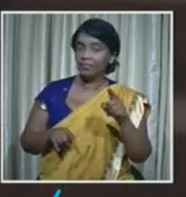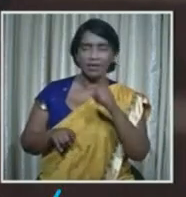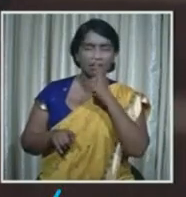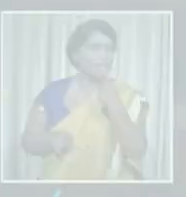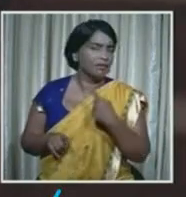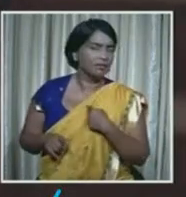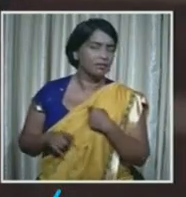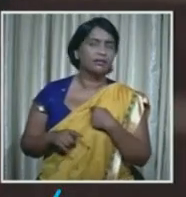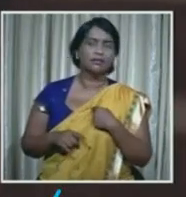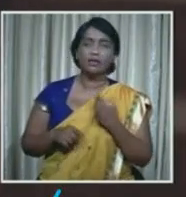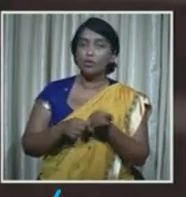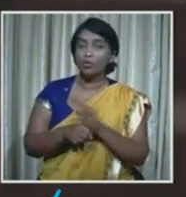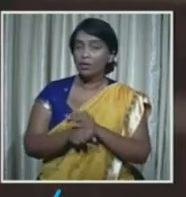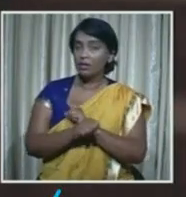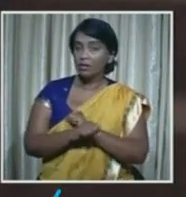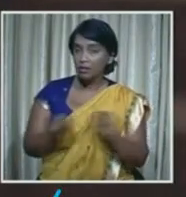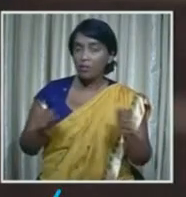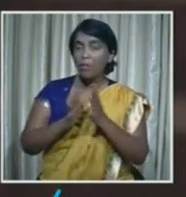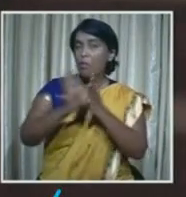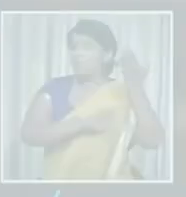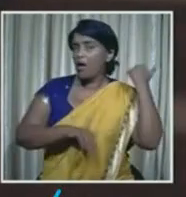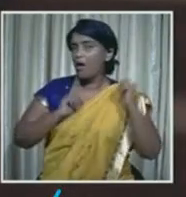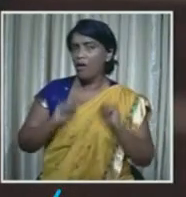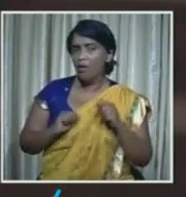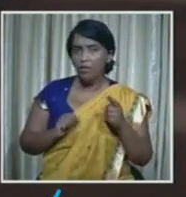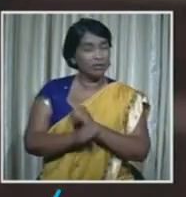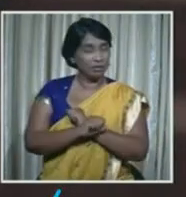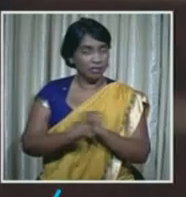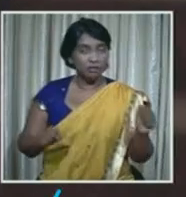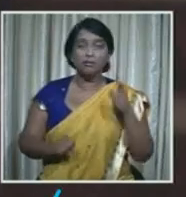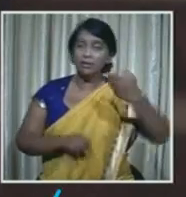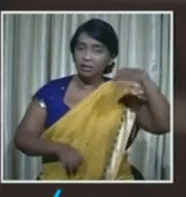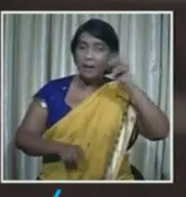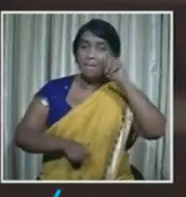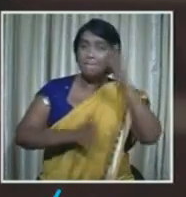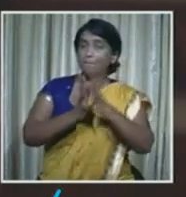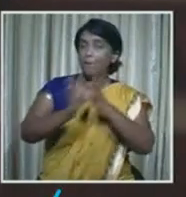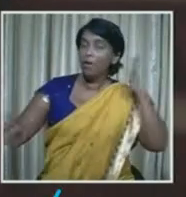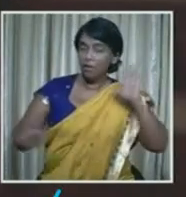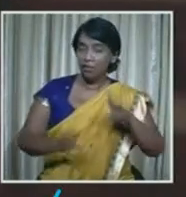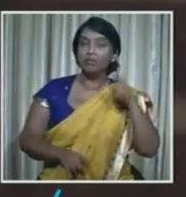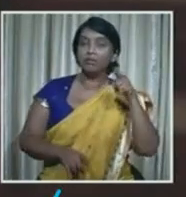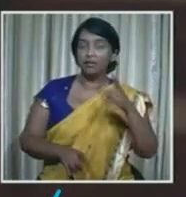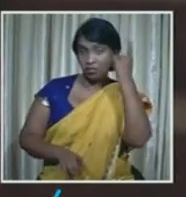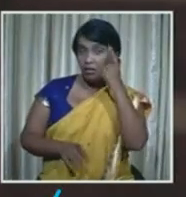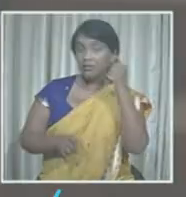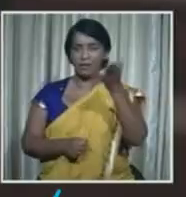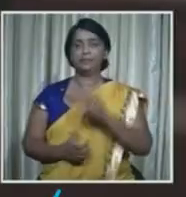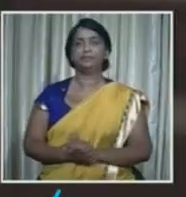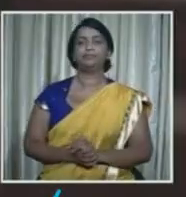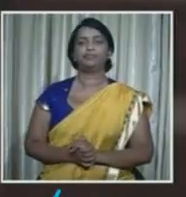කරලා දෙන්නකෝ කොවිඩ් නැතුව ඔබතුමාලා පෝලිං ගැස්සුවේ කොහොමද කියලා ඒ කාලේ. කොවිඩ් නැතුව ඒ රටේ ජනතාව පෝලිං ගැස්සපු දක්ෂ මහන්දිනේ ලබුණාස